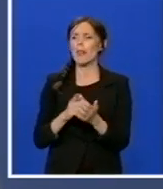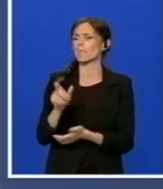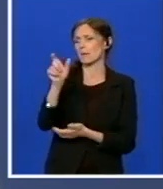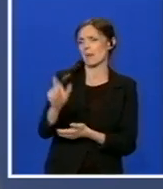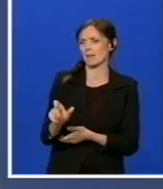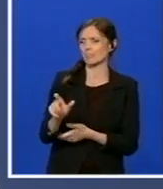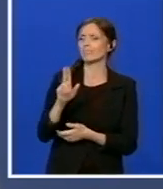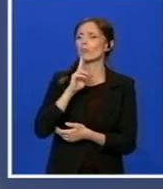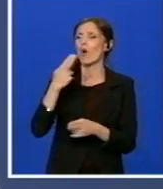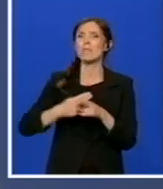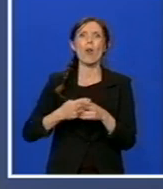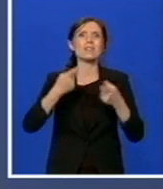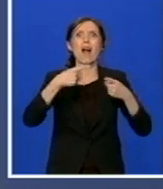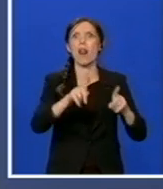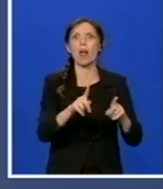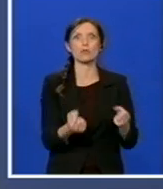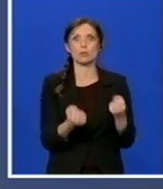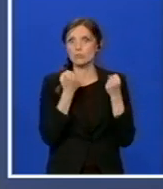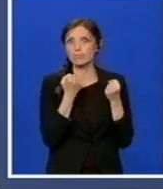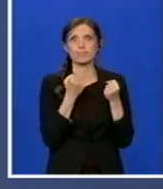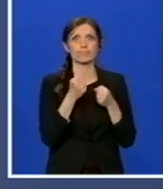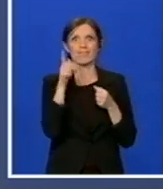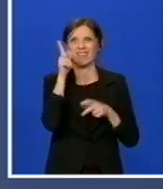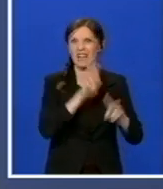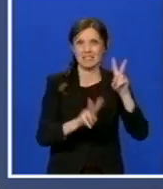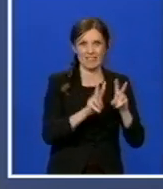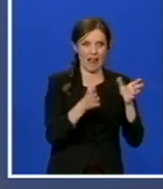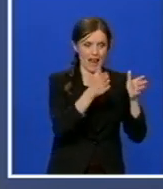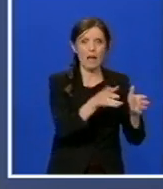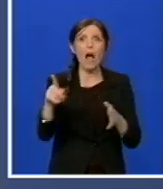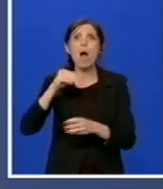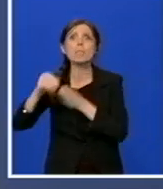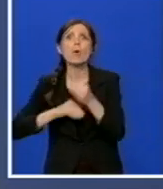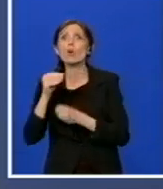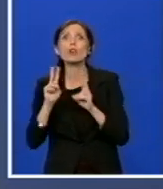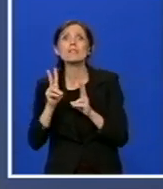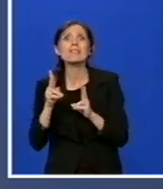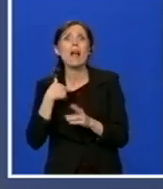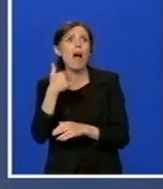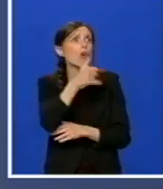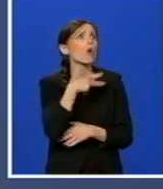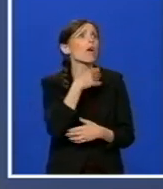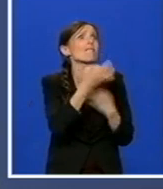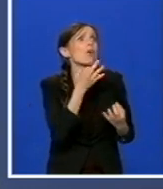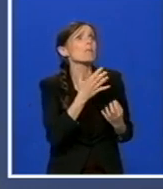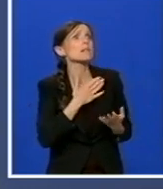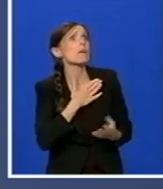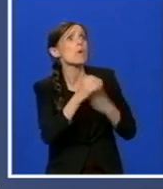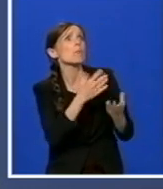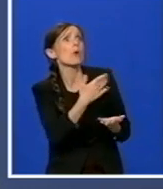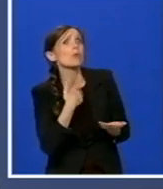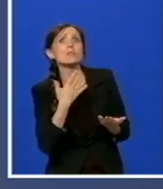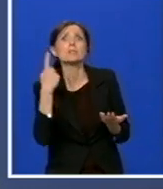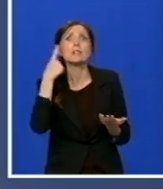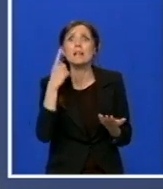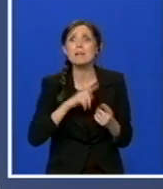dođu do informacija o pacijentima kada se na brojeve telefona niko ne javlja ili su non-stop zauzeti